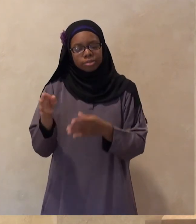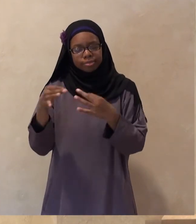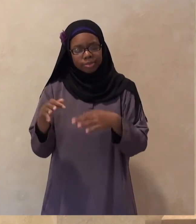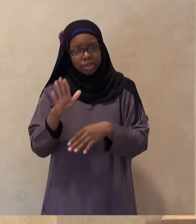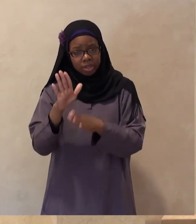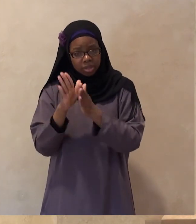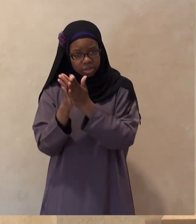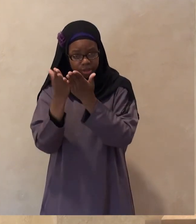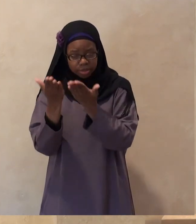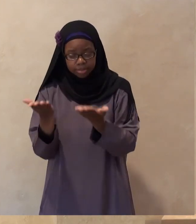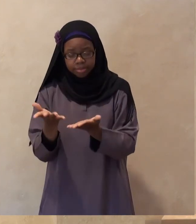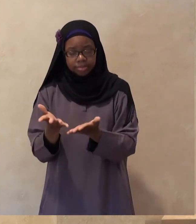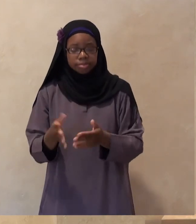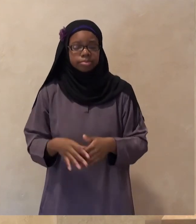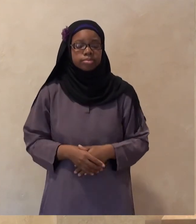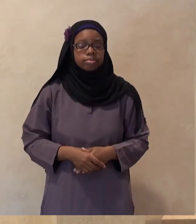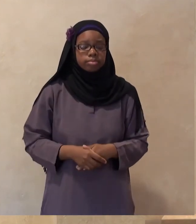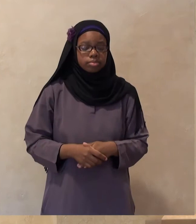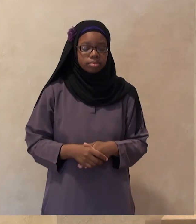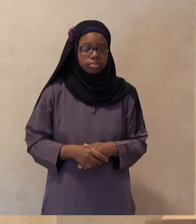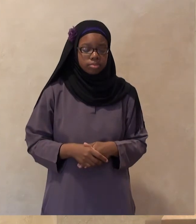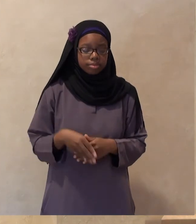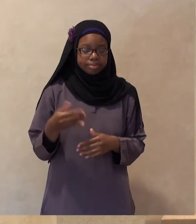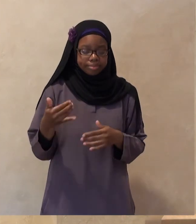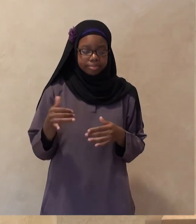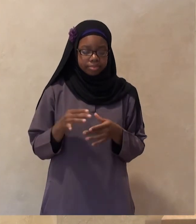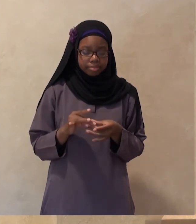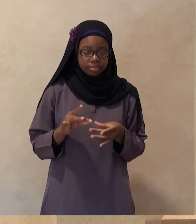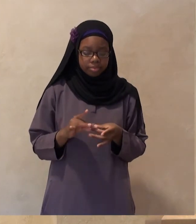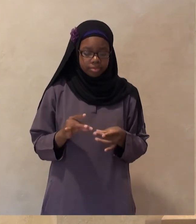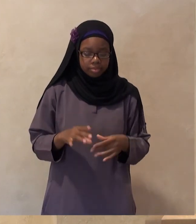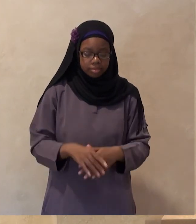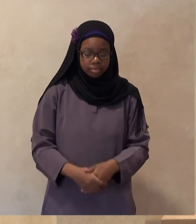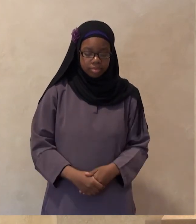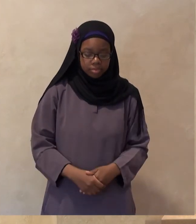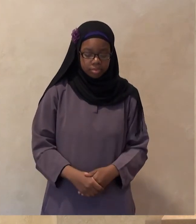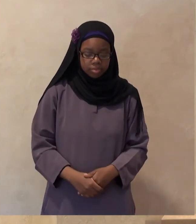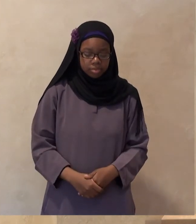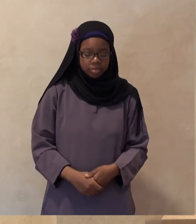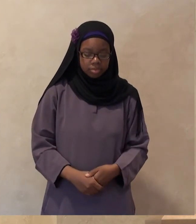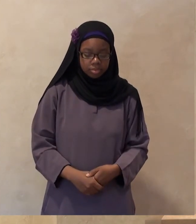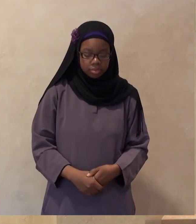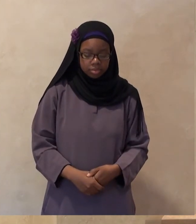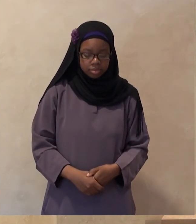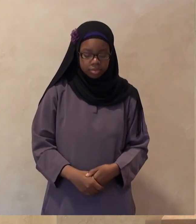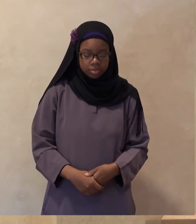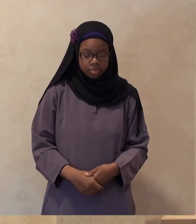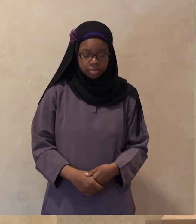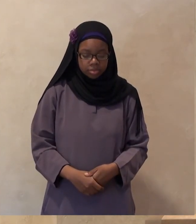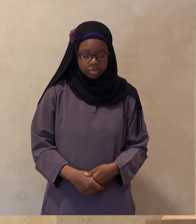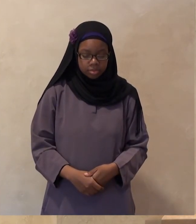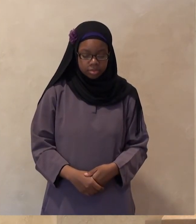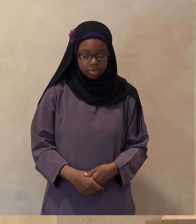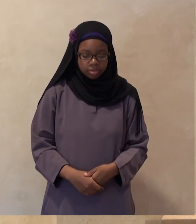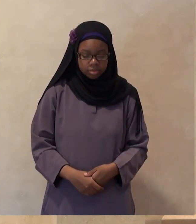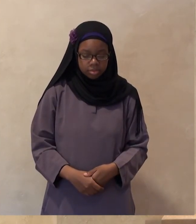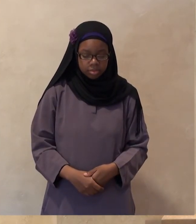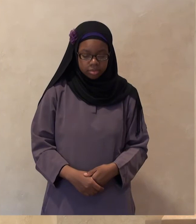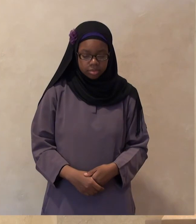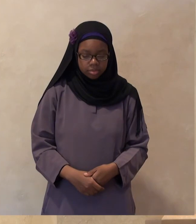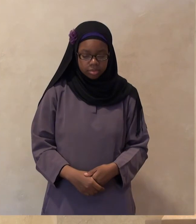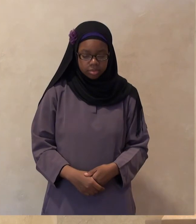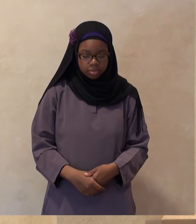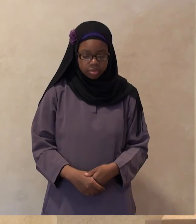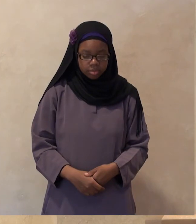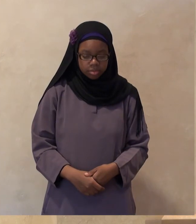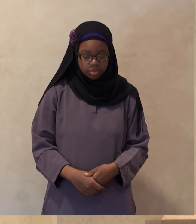لِلْخَبَرِ قَالَ جَمَاعَةٌ وَلَيْلَةُ عَاشُورَ وَلَيْلَةُ أَوَّلِ رَجَبْ وَلَيْلَةُ نِصْفِ شَعْبَانِ. He